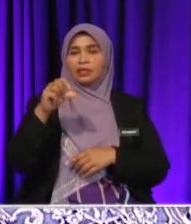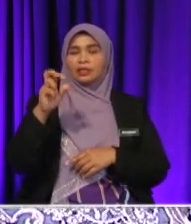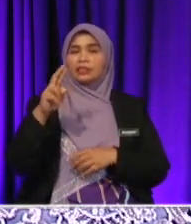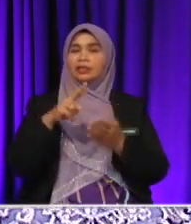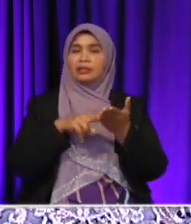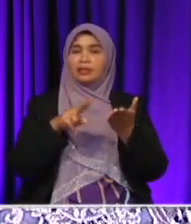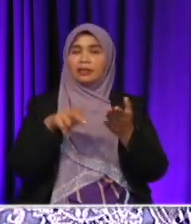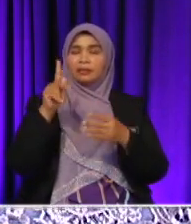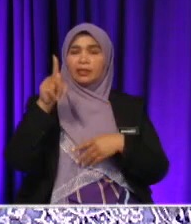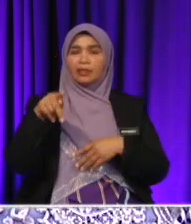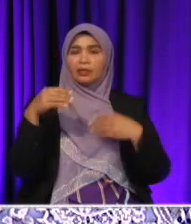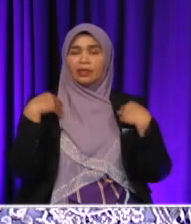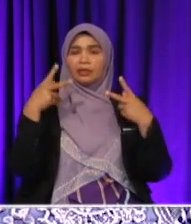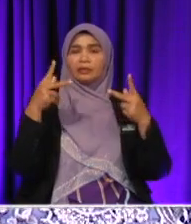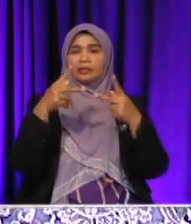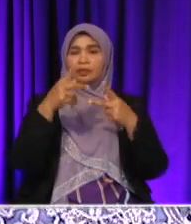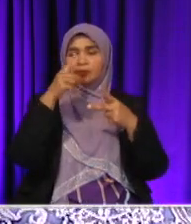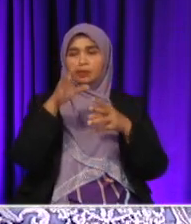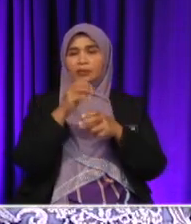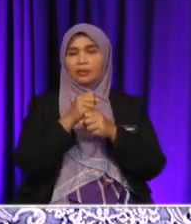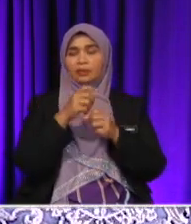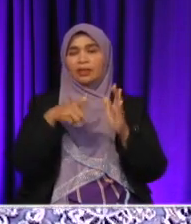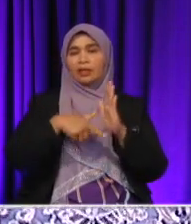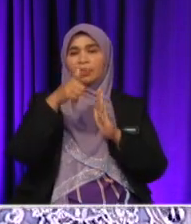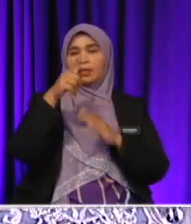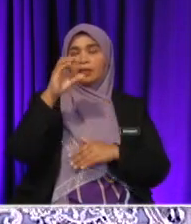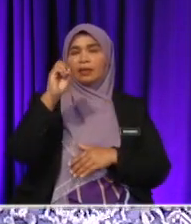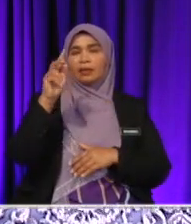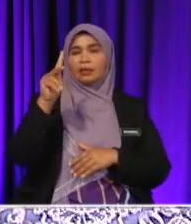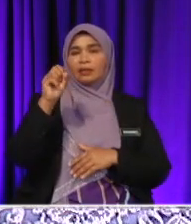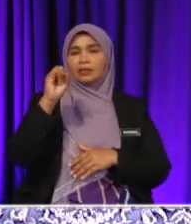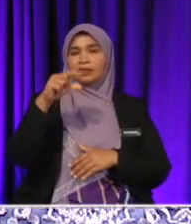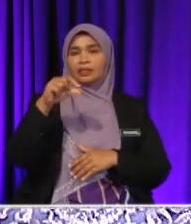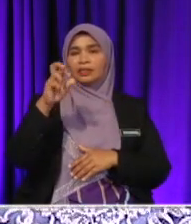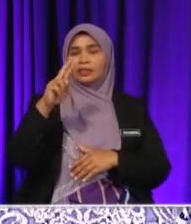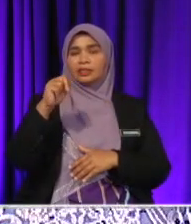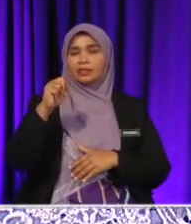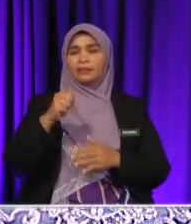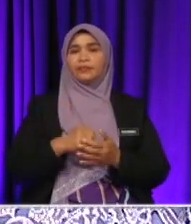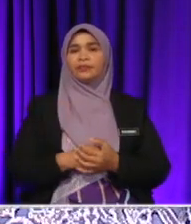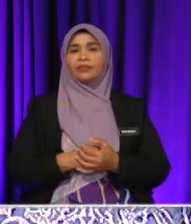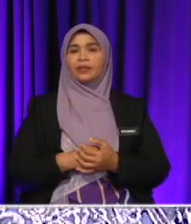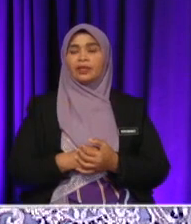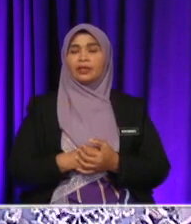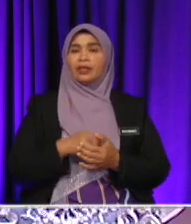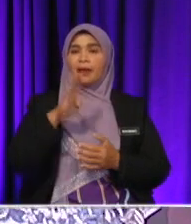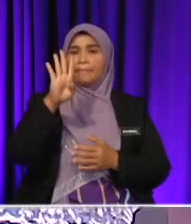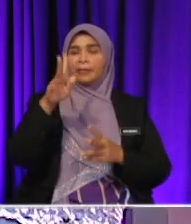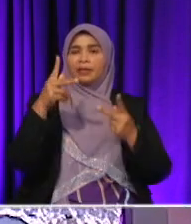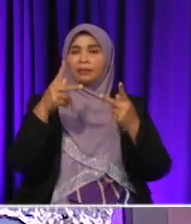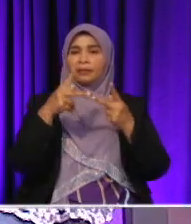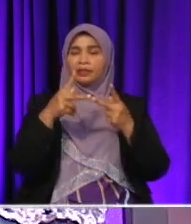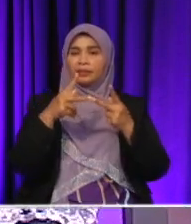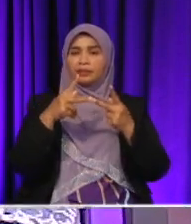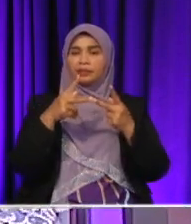untuk mendapatkan lebih oksigen jadi kita lihat saya kirim satu event boleh tolong 4 penyesuaian dia